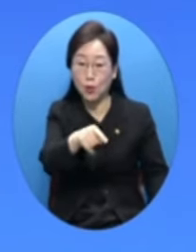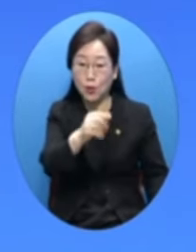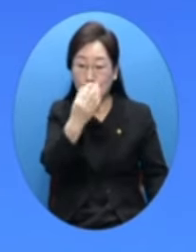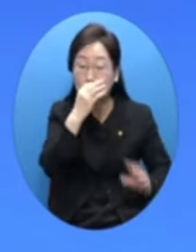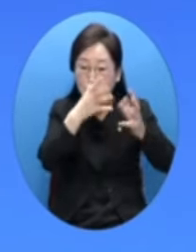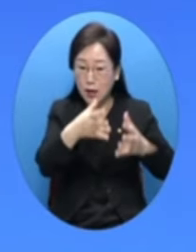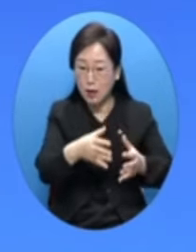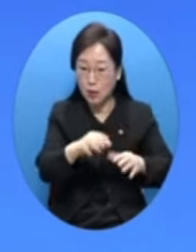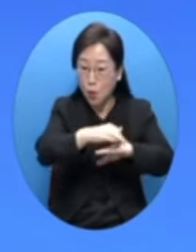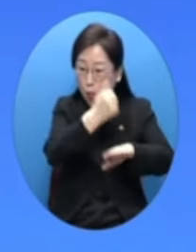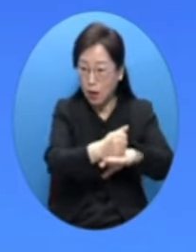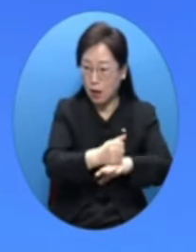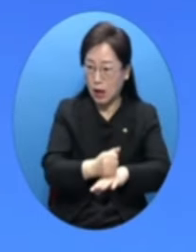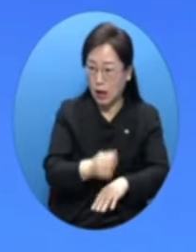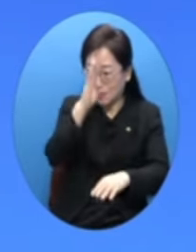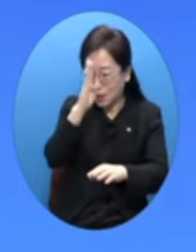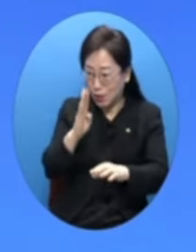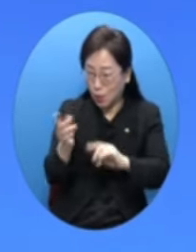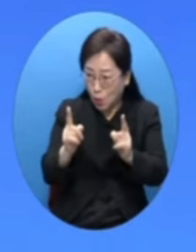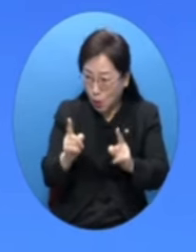어떻게 고치냐, 저 나